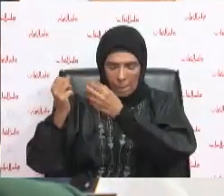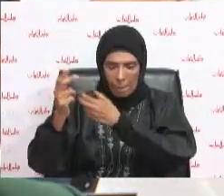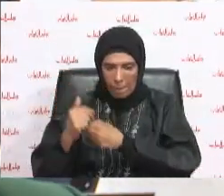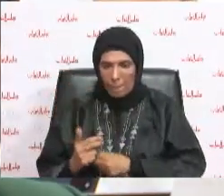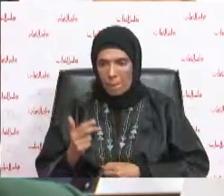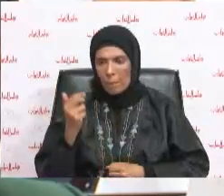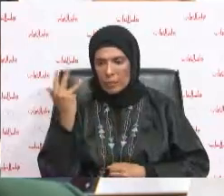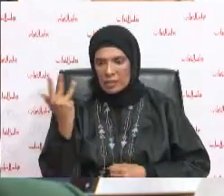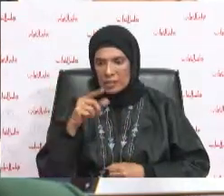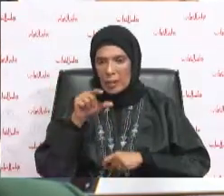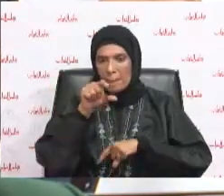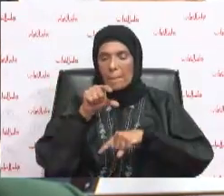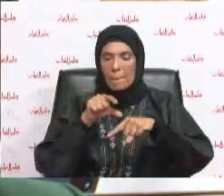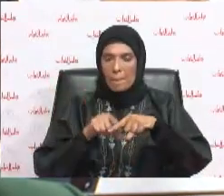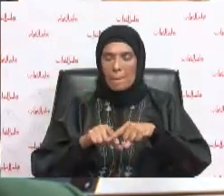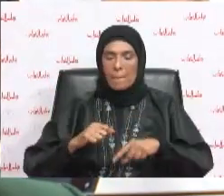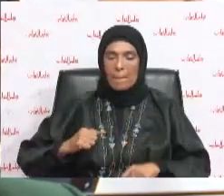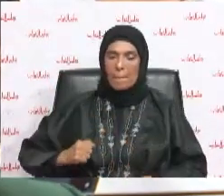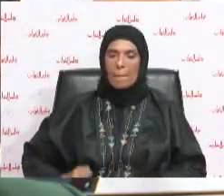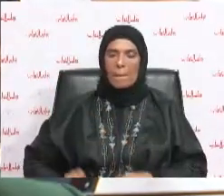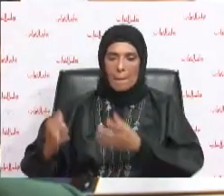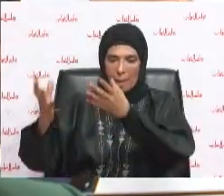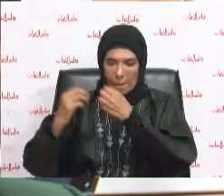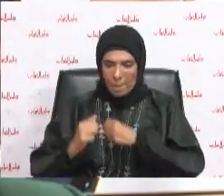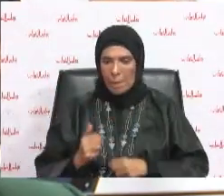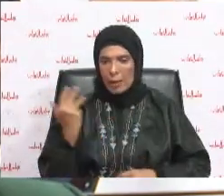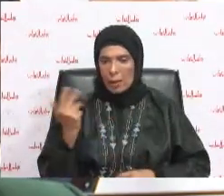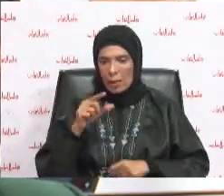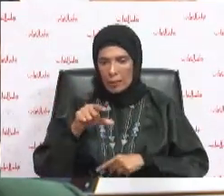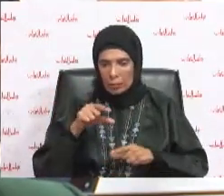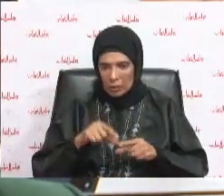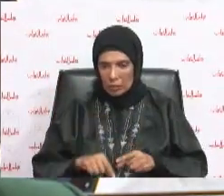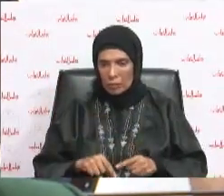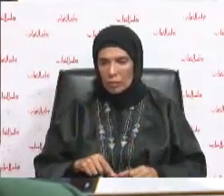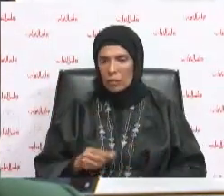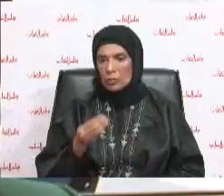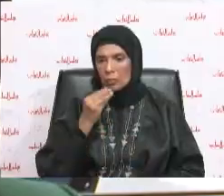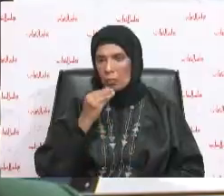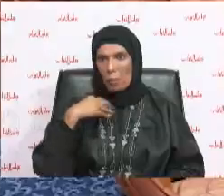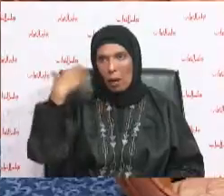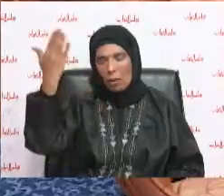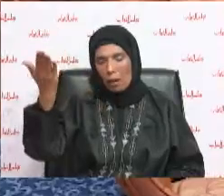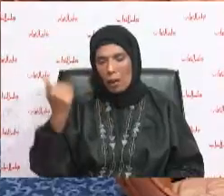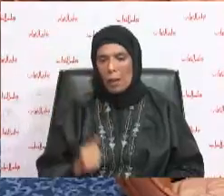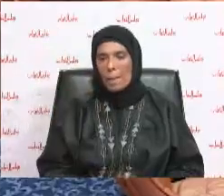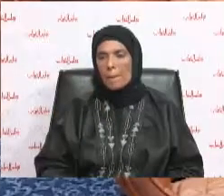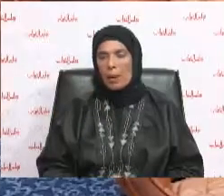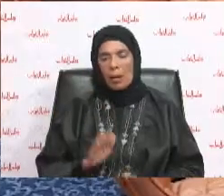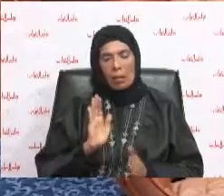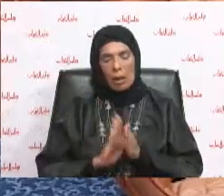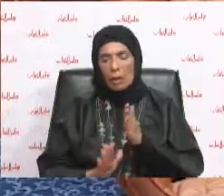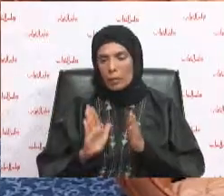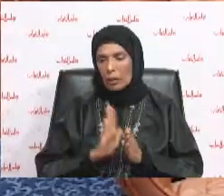90%. مملكة البحرين تستورد 90% من وارداتها الغذائية من الخارج، وهذا أمر خطير